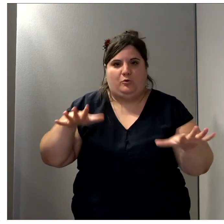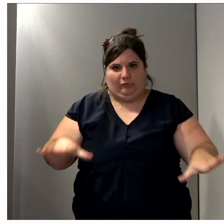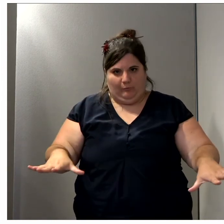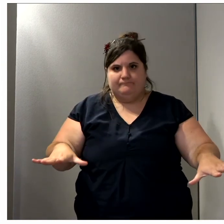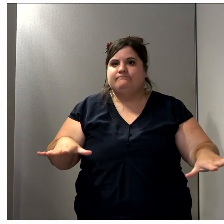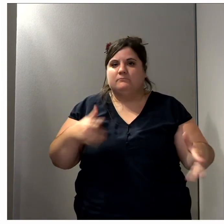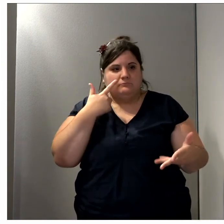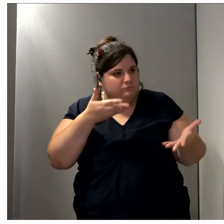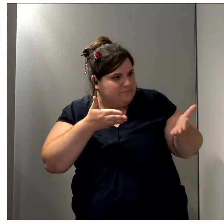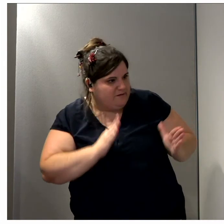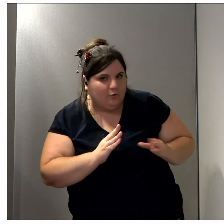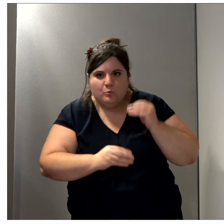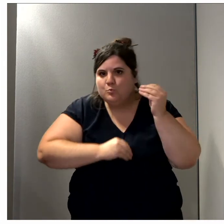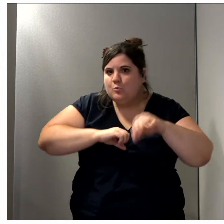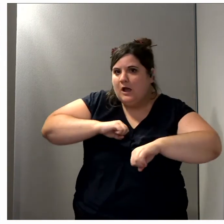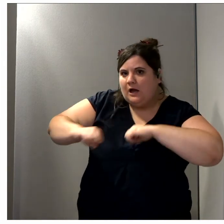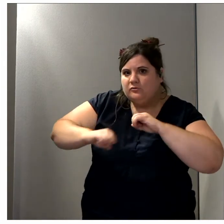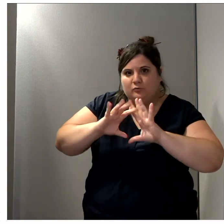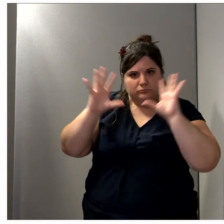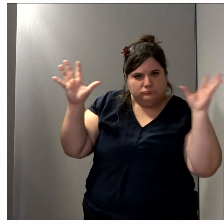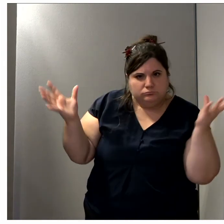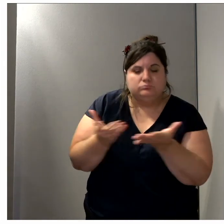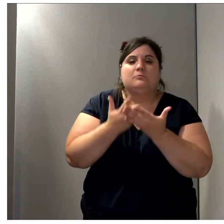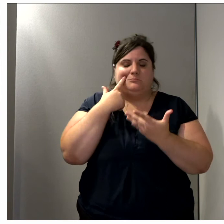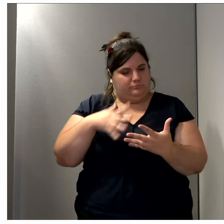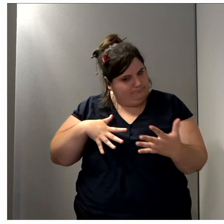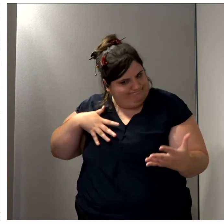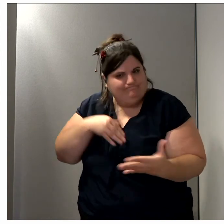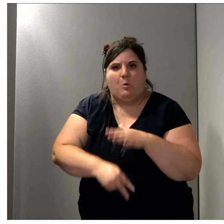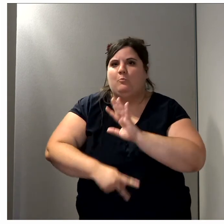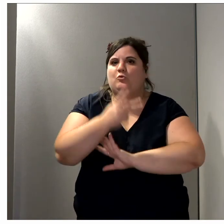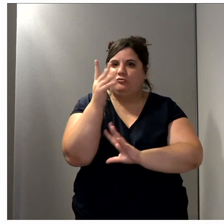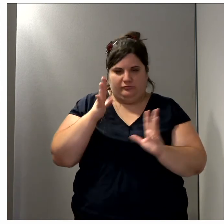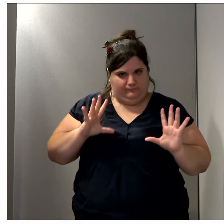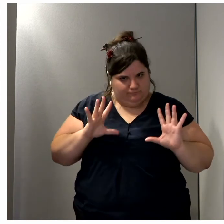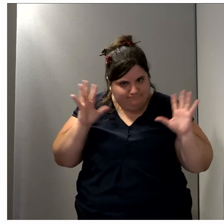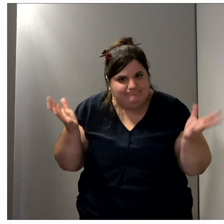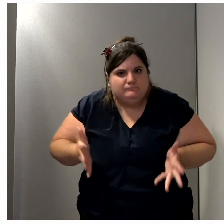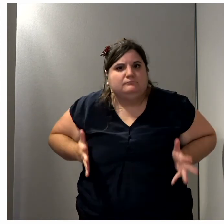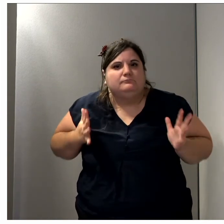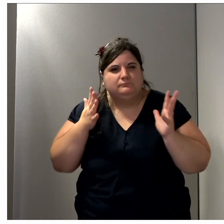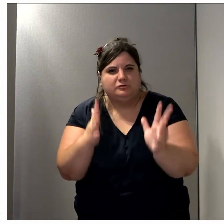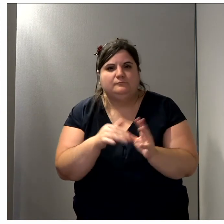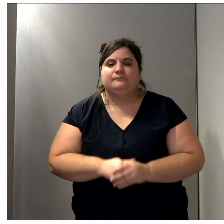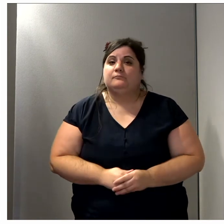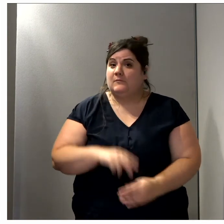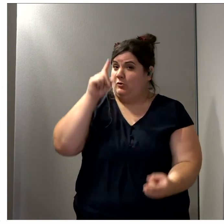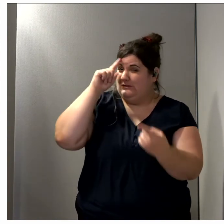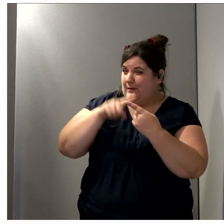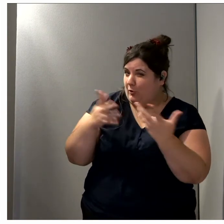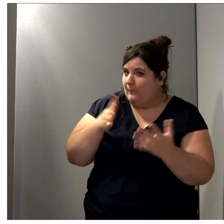contrôle sur les décisions et les actions qui les concernent. Donc, nous allons travailler sur l'accès aux droits,